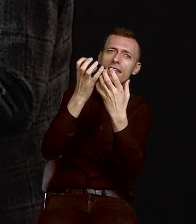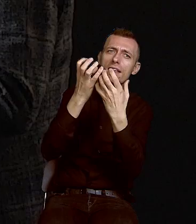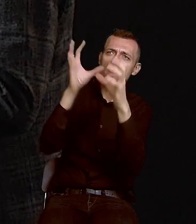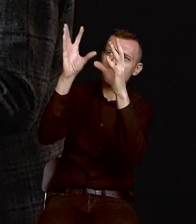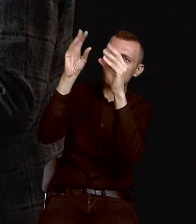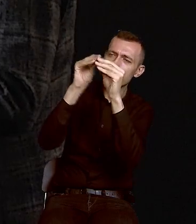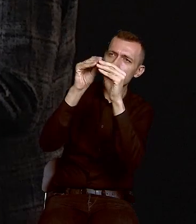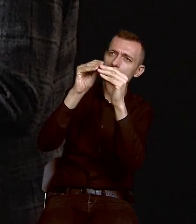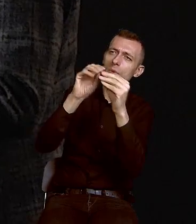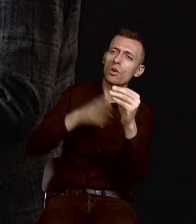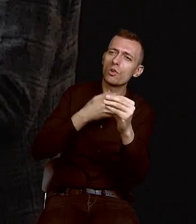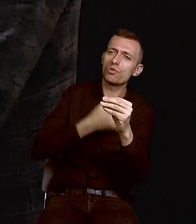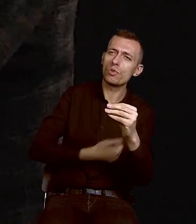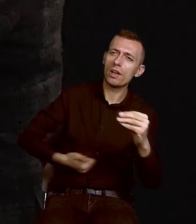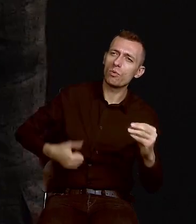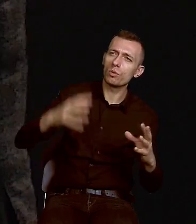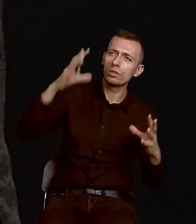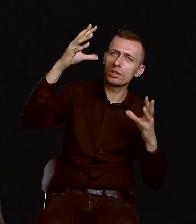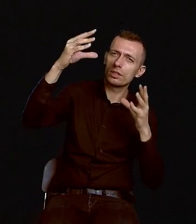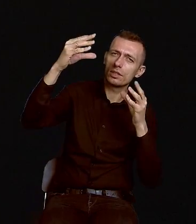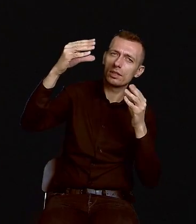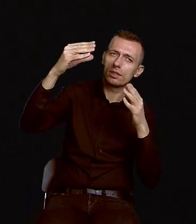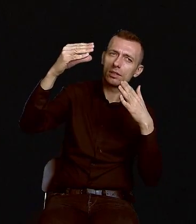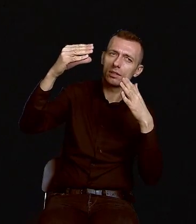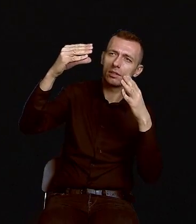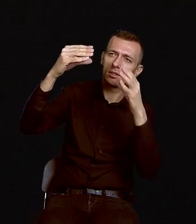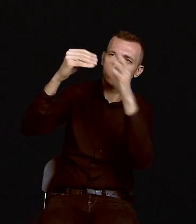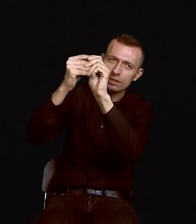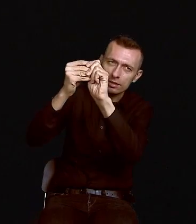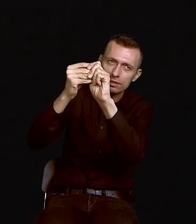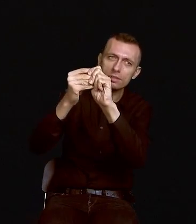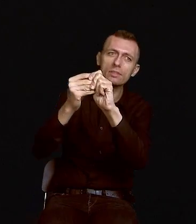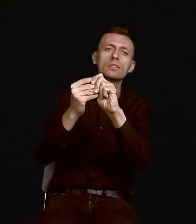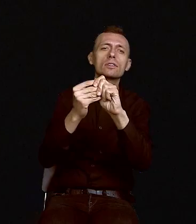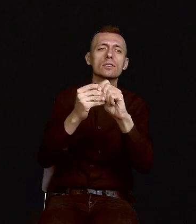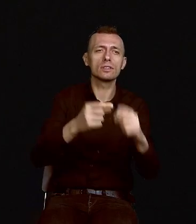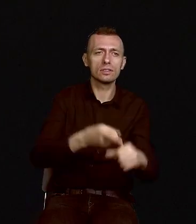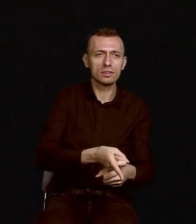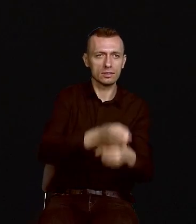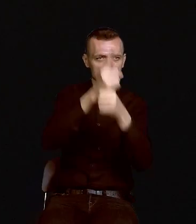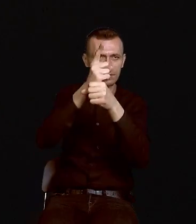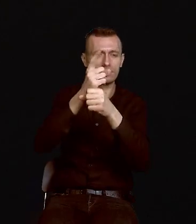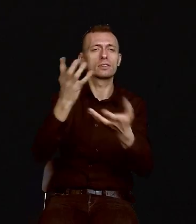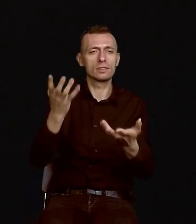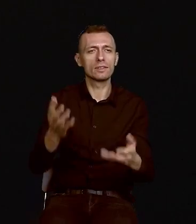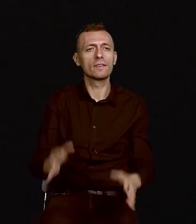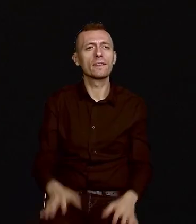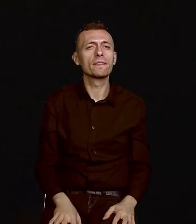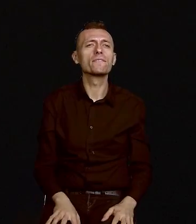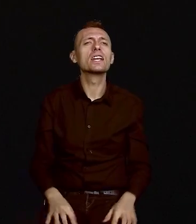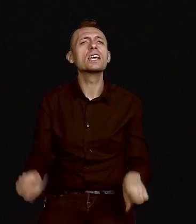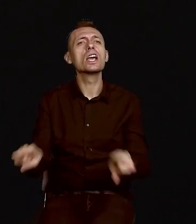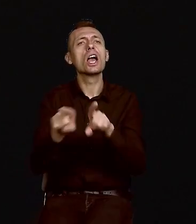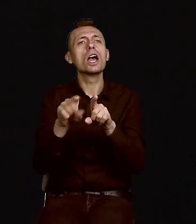głodu w niewłaściwy sposób. I tak właśnie działa pokusa, czyli przynęta okrywająca